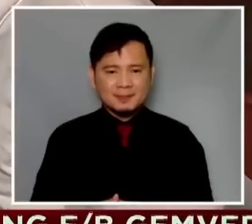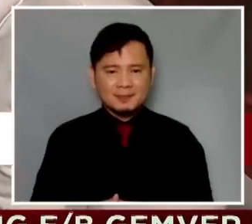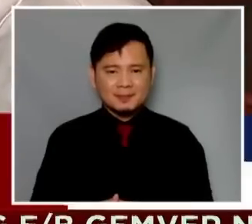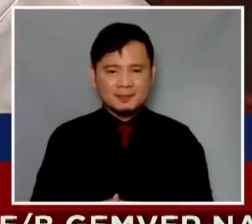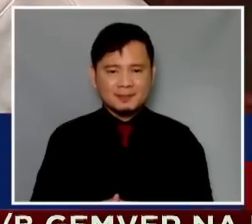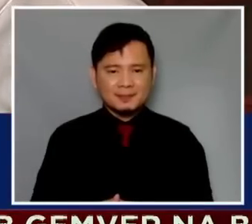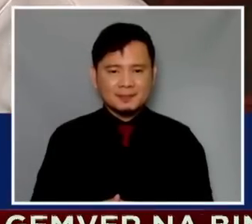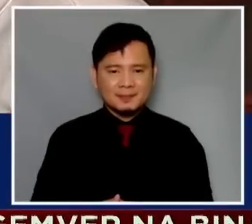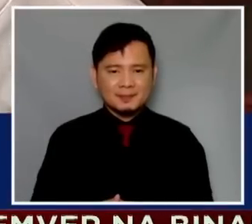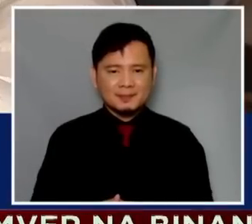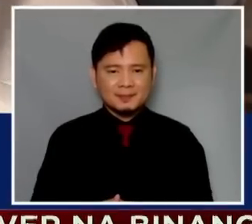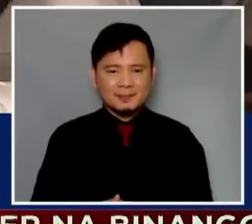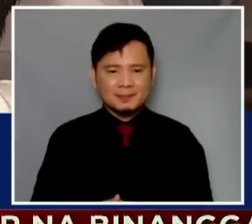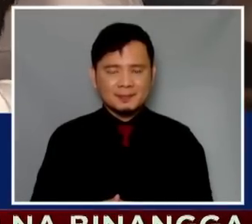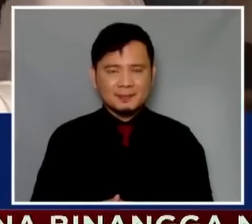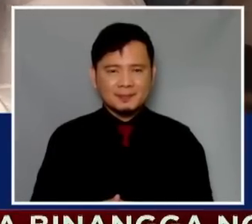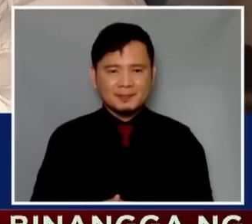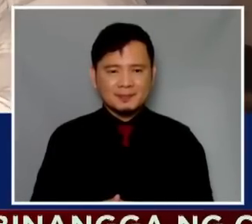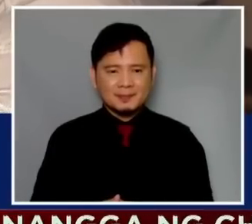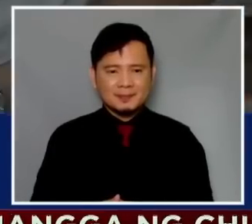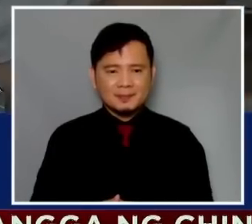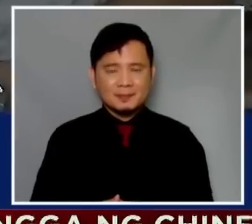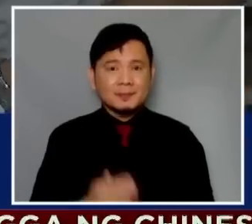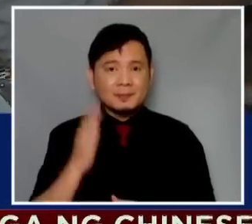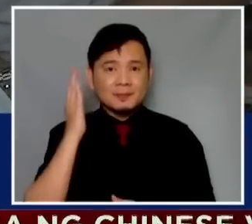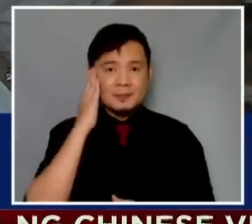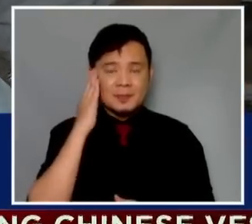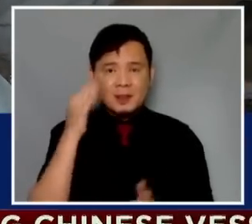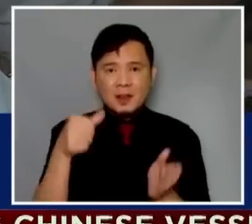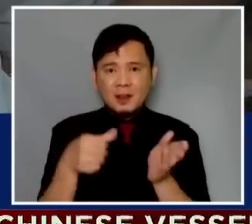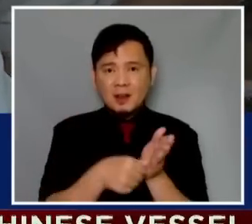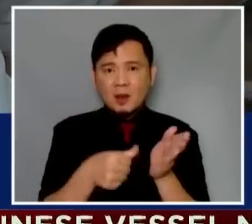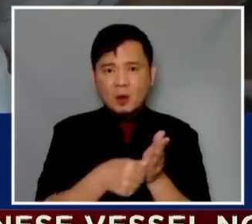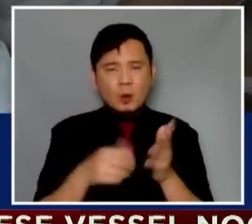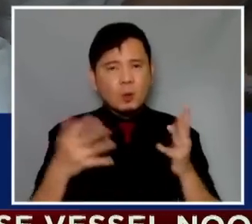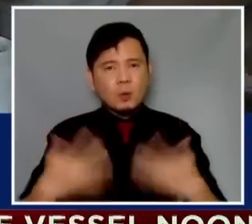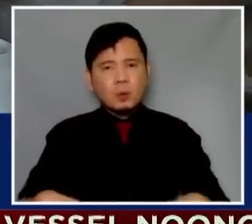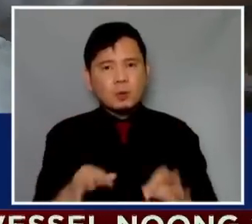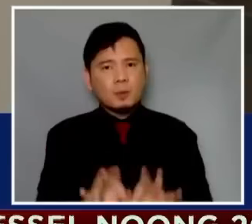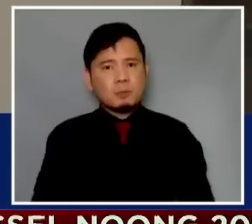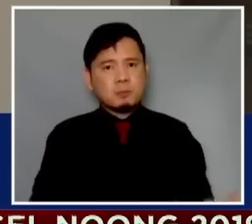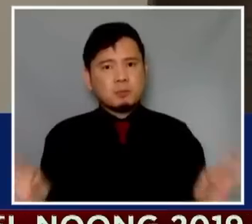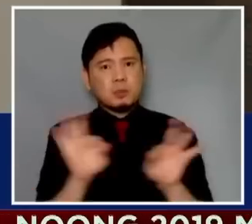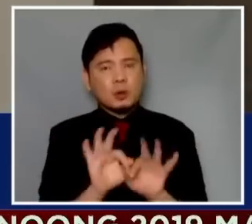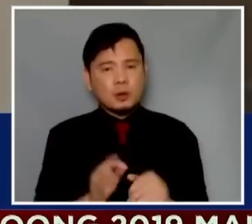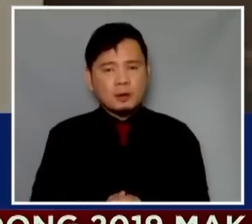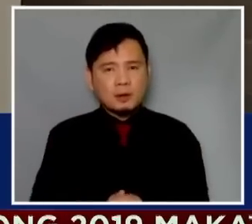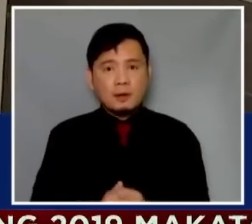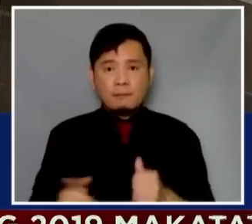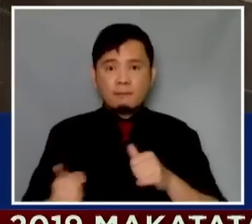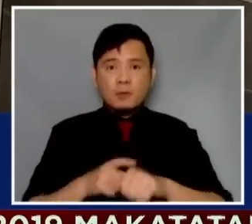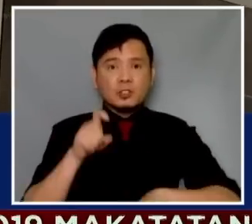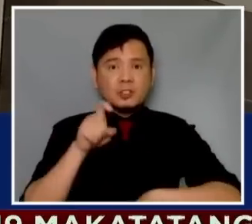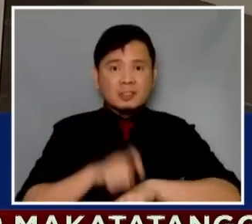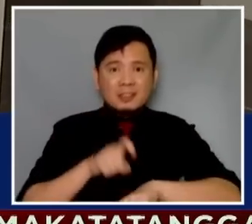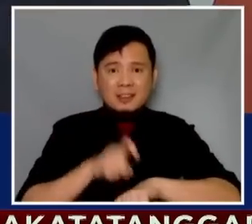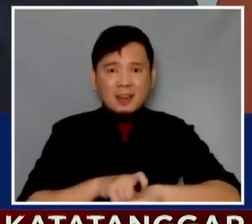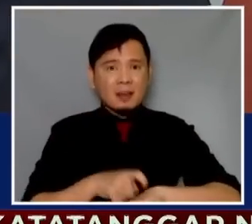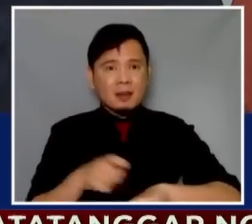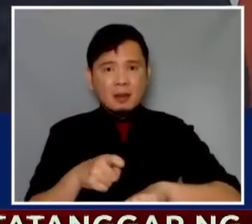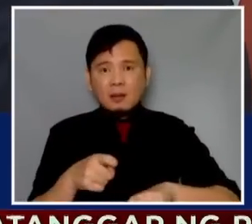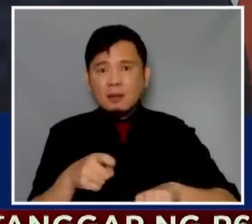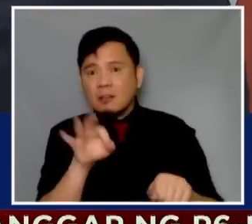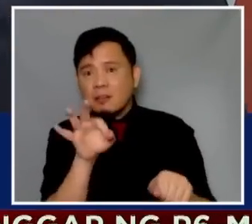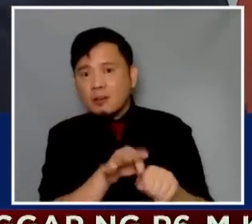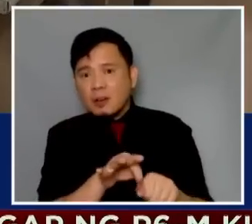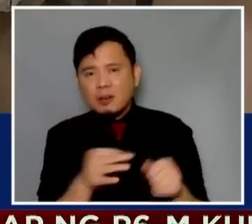Amo. Makasaysayan ang halalan na ito. Kauna-unahan na gagawin ang pagboto sa gitna ng isang pandemic.